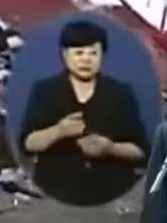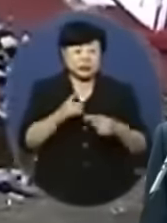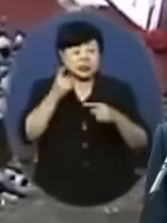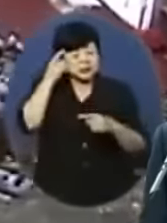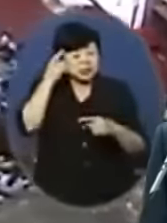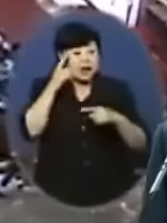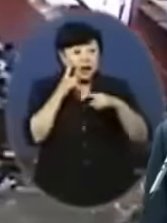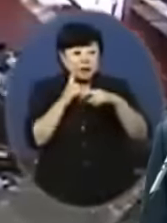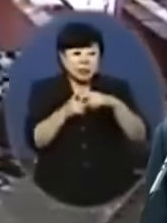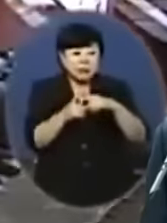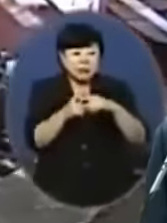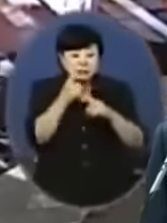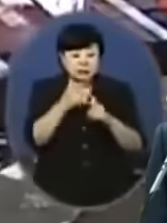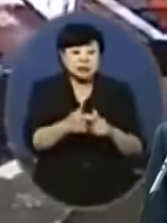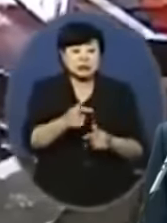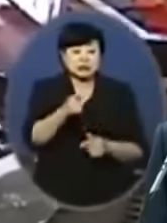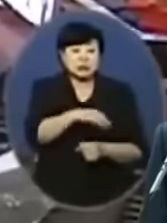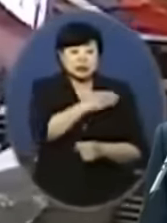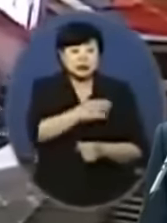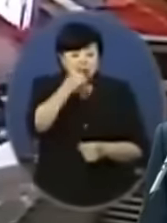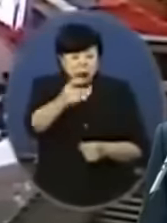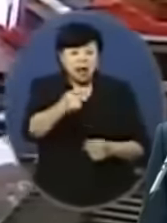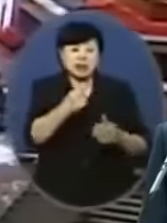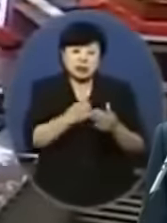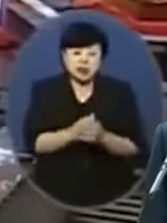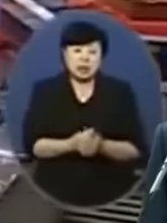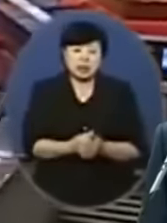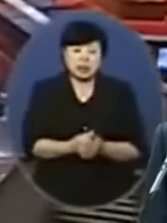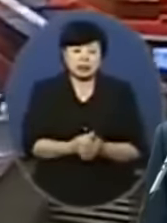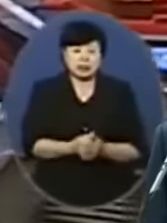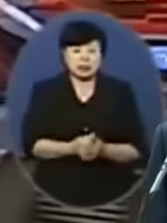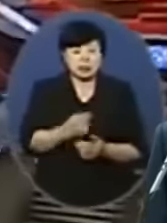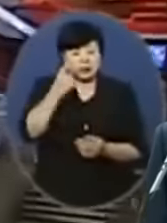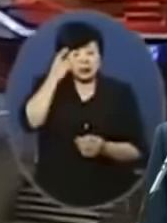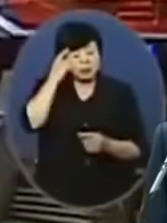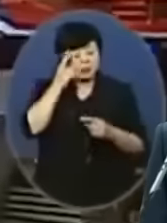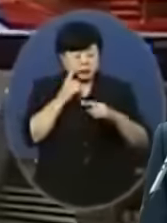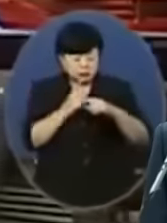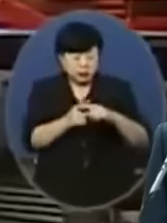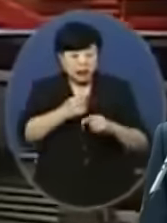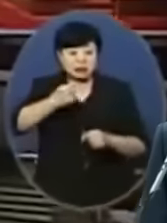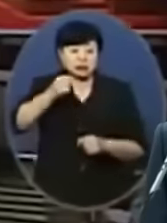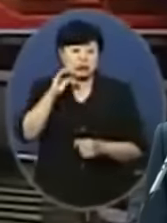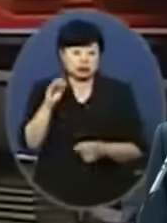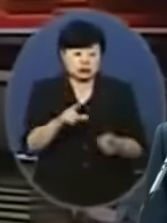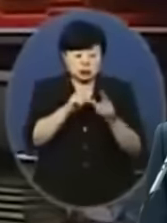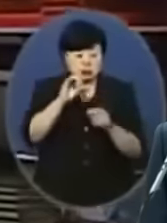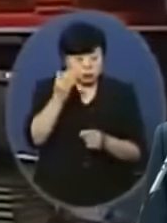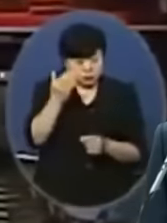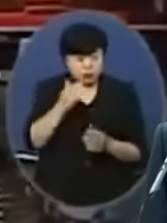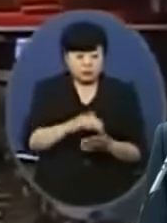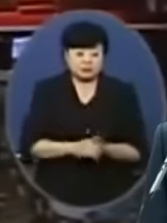예수님이 강한 능력으로 같이 계시기 때문에 긍정적인 삶을 살 수가 있는 것입니다.